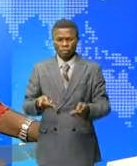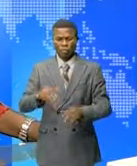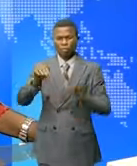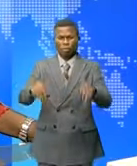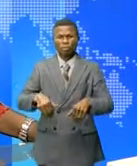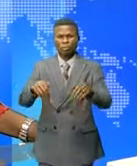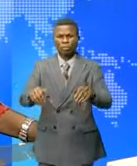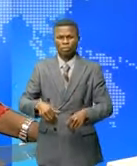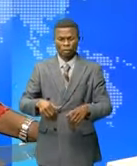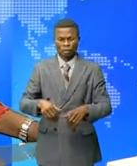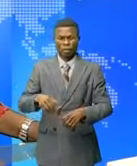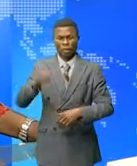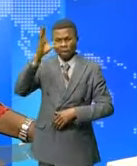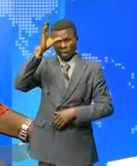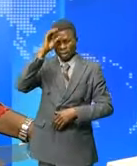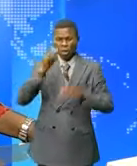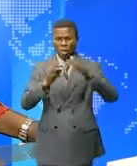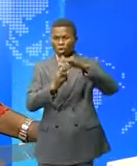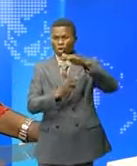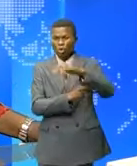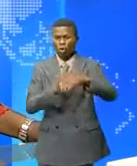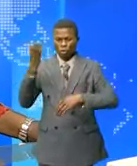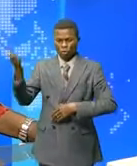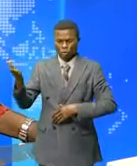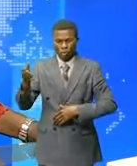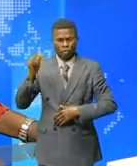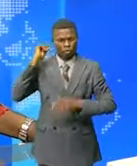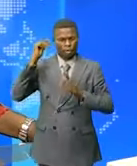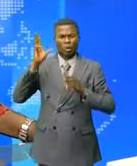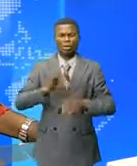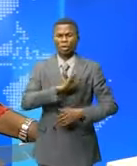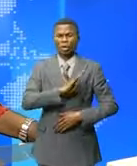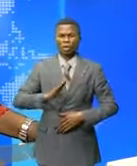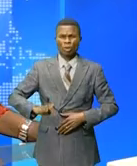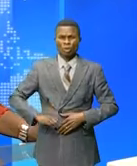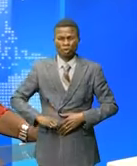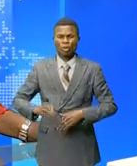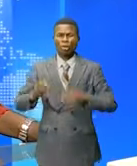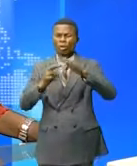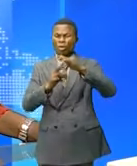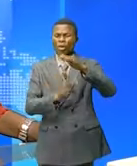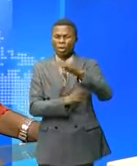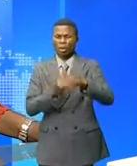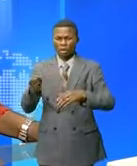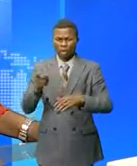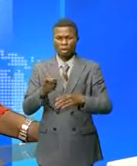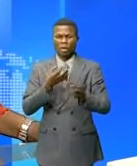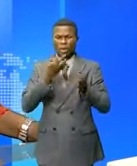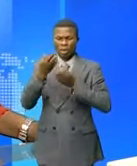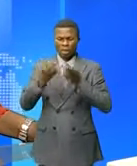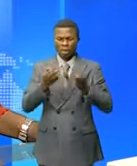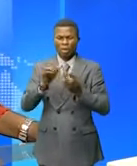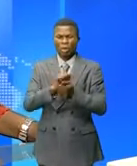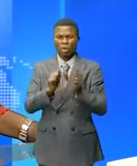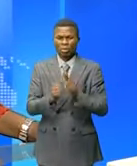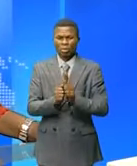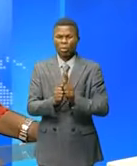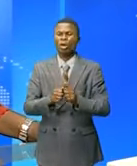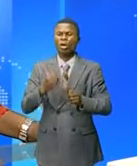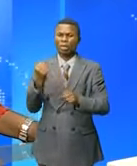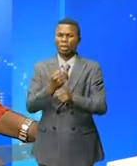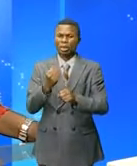agro-industriel de Bukangalonzo existe toujours. D'ailleurs, le gouverneur du Congo, Jean-Marie Mpeti-Mpeti, s'y est rendu pour s'imprégner du pylône d'ancrage